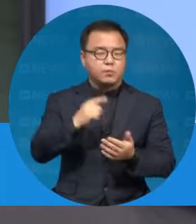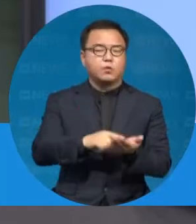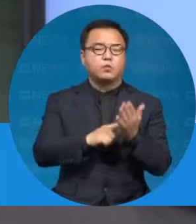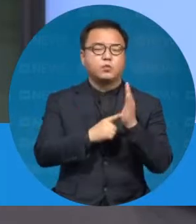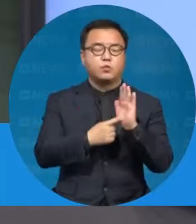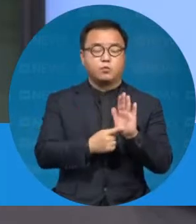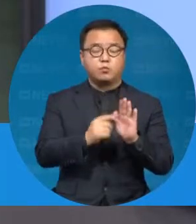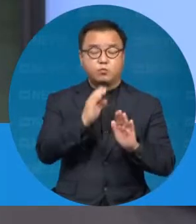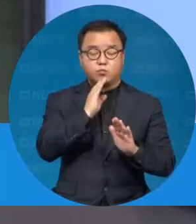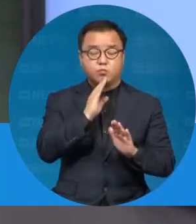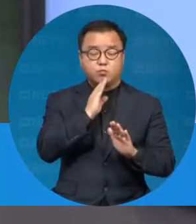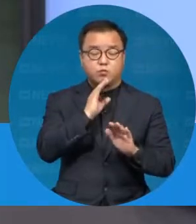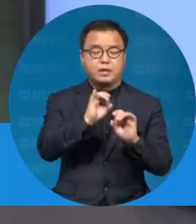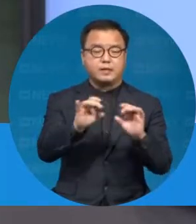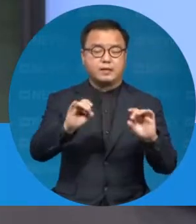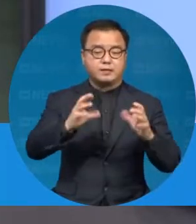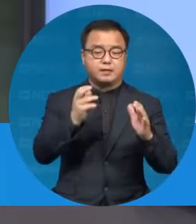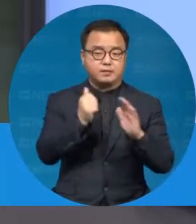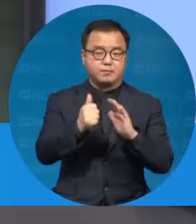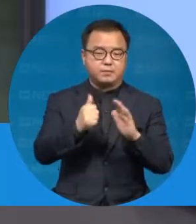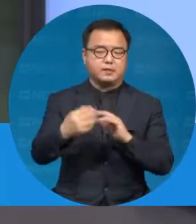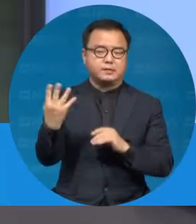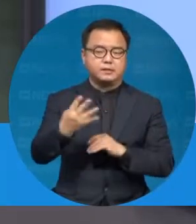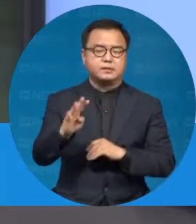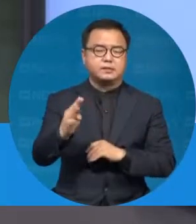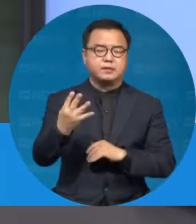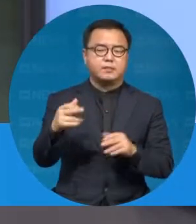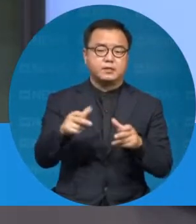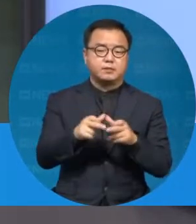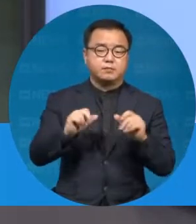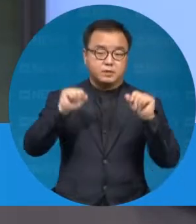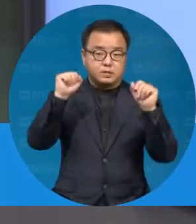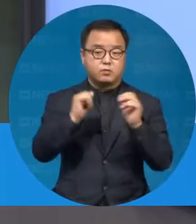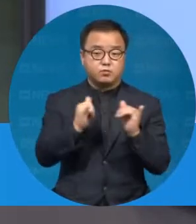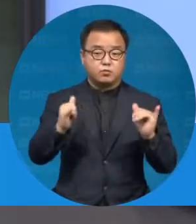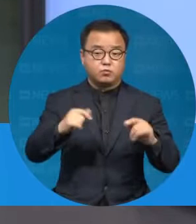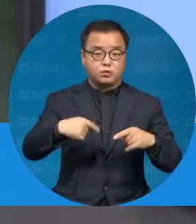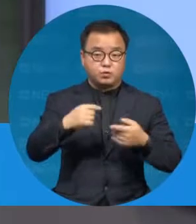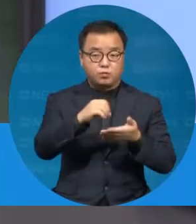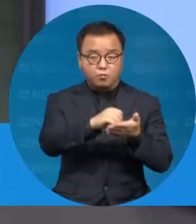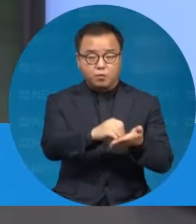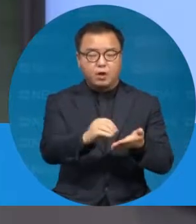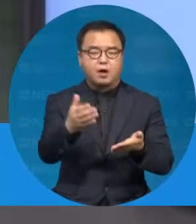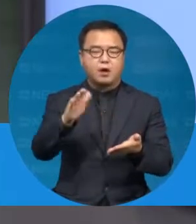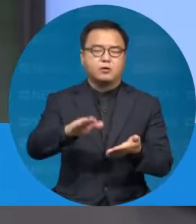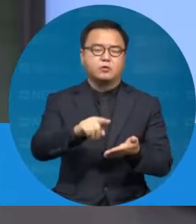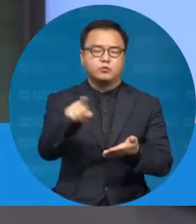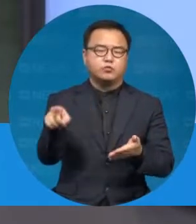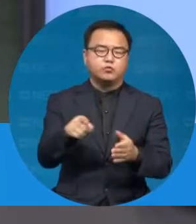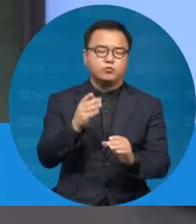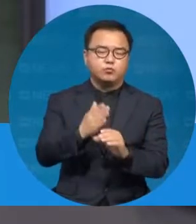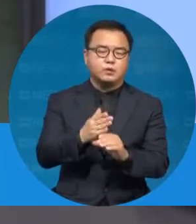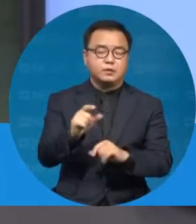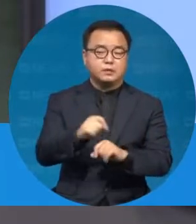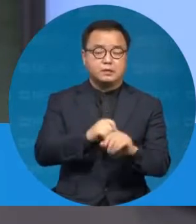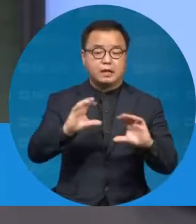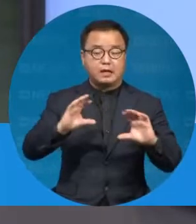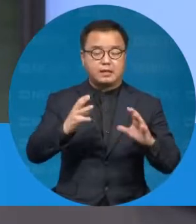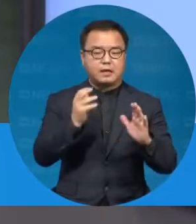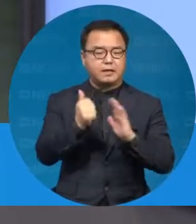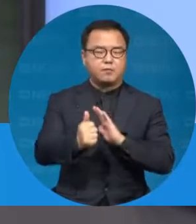각국을 대표하는 약 4,400명의 장애인 선수가 참가하는데요. 이 선수들 중엔 특정한 국가를 대표하지 않고 세계